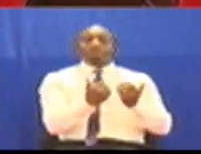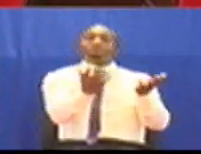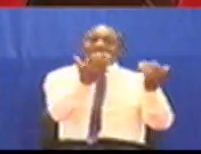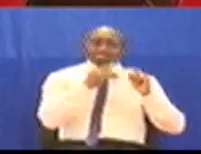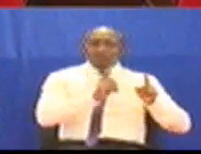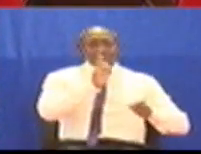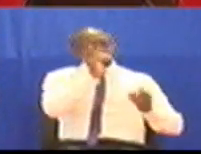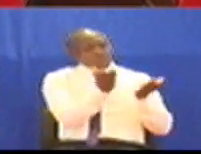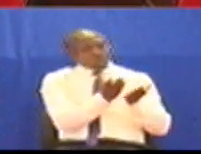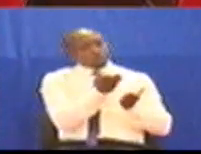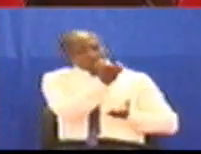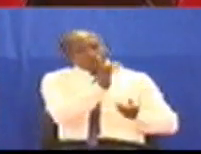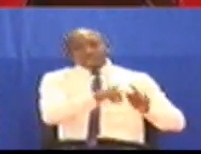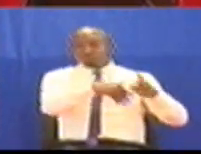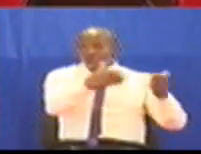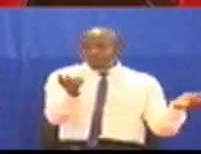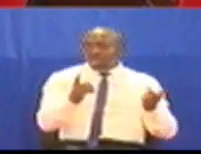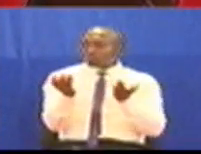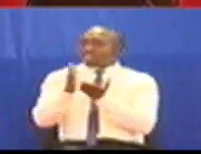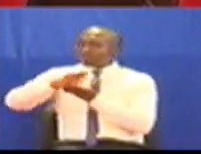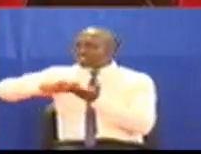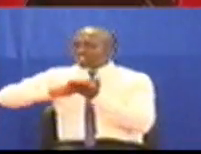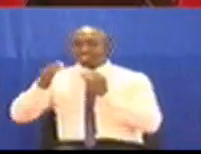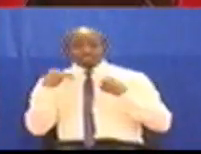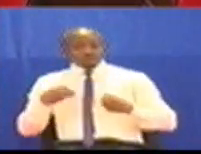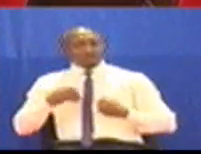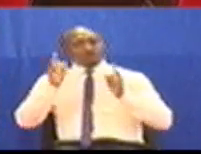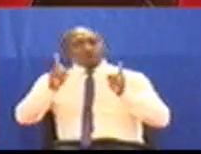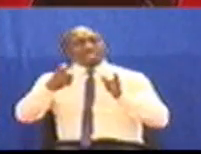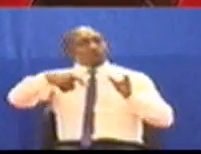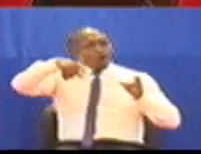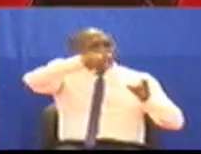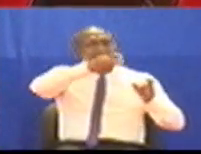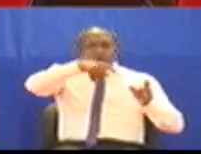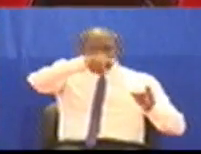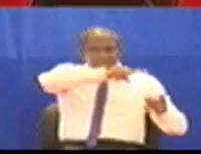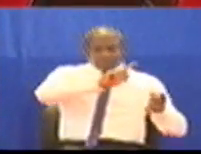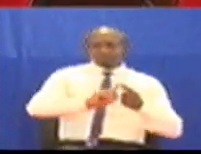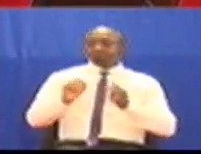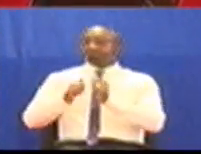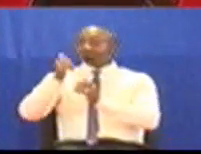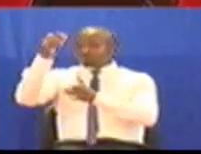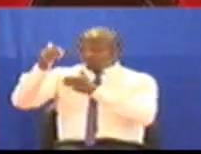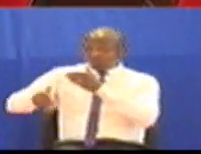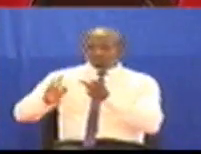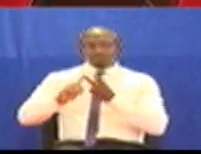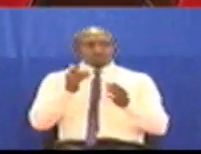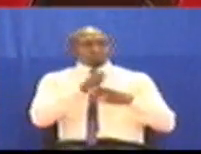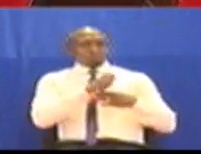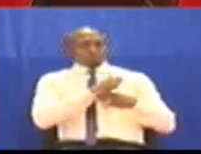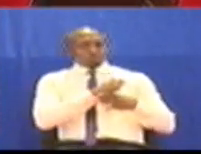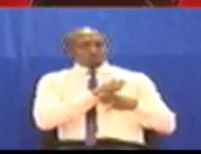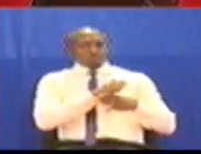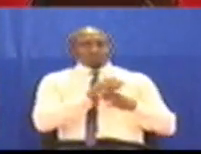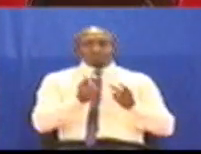Mashule yetu hayana walimu ya msingi na sekondari, tuongeze walimu. Na jambo la mwisho, mheshimiwa naibu spika, nizungumze kidogo swala hili